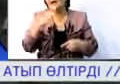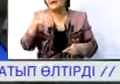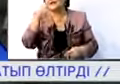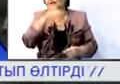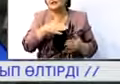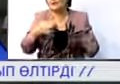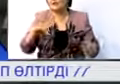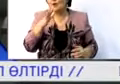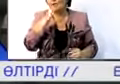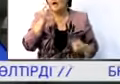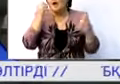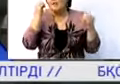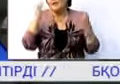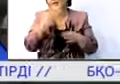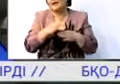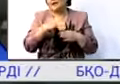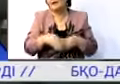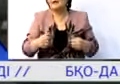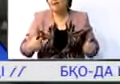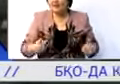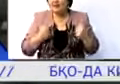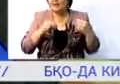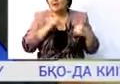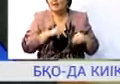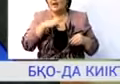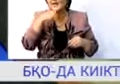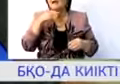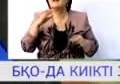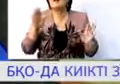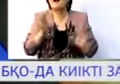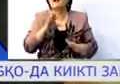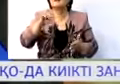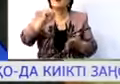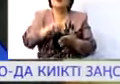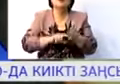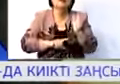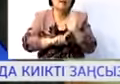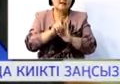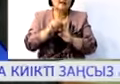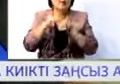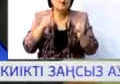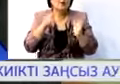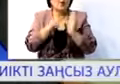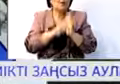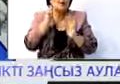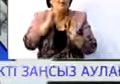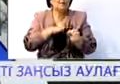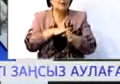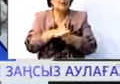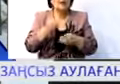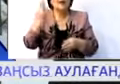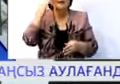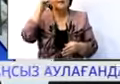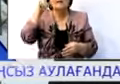жылдан астам уақыт мәдениет саласында қажырлы еңбек етіп, талай әннің әуезін дүниеге әкелді. Бүгінде 60-тың белесін бағындырған